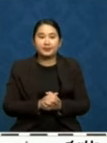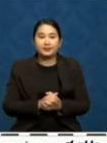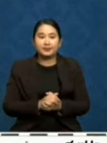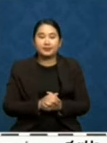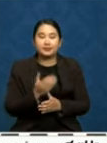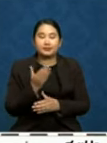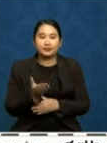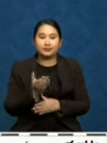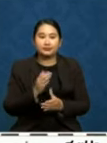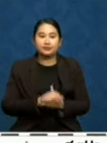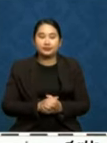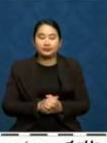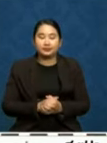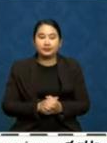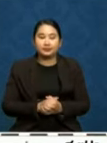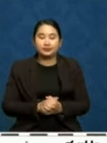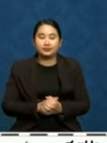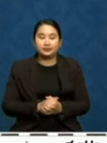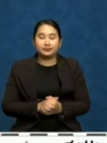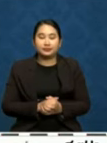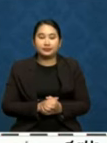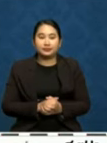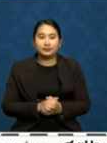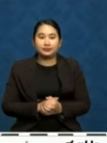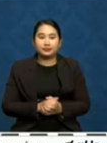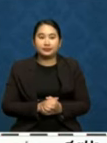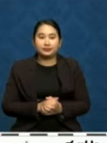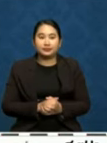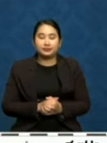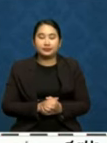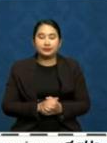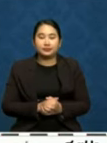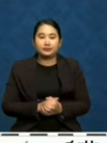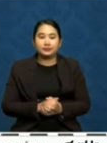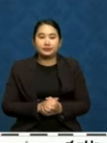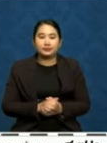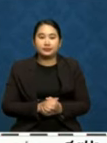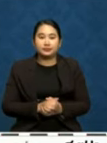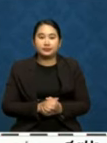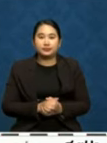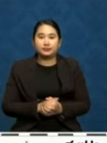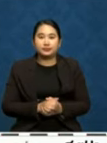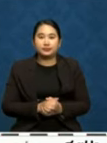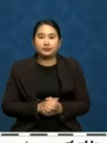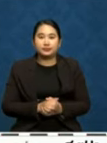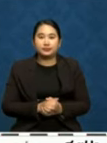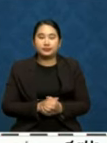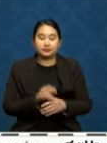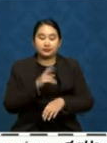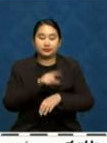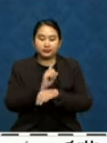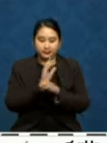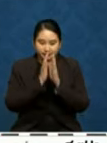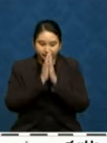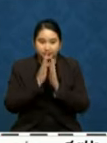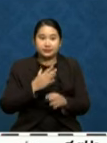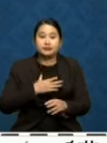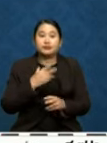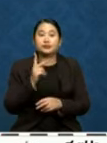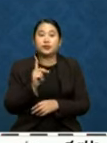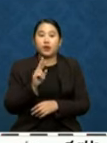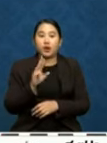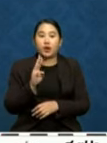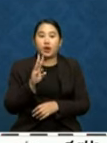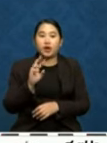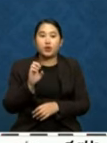วีปริศนานันทกุลครับเชิญครับ ท่านประธานที่เคารพครับกรวีปริศนานันท